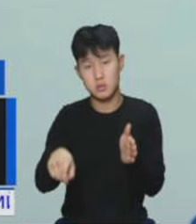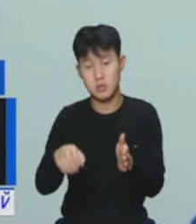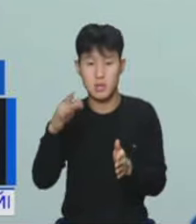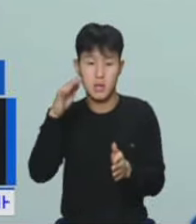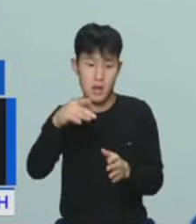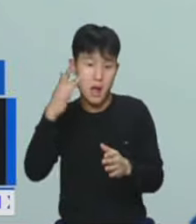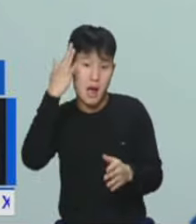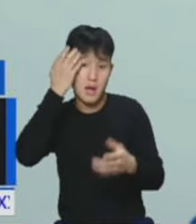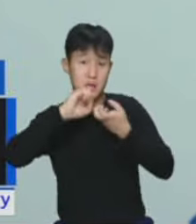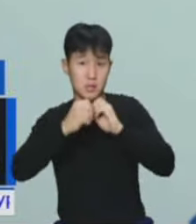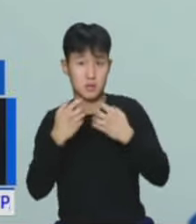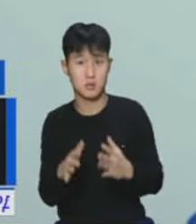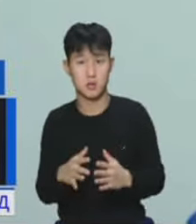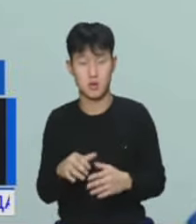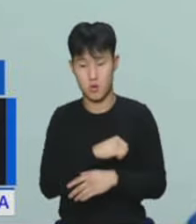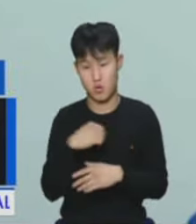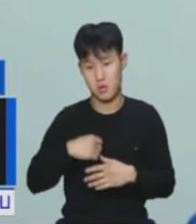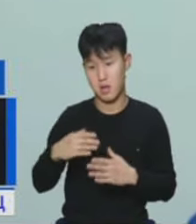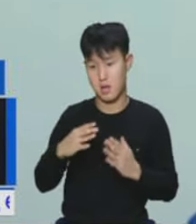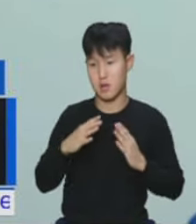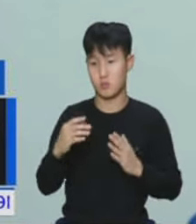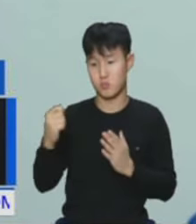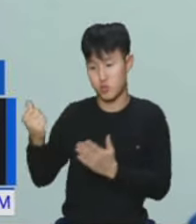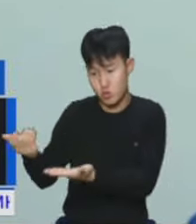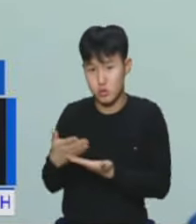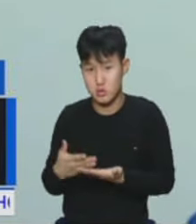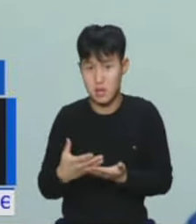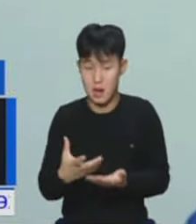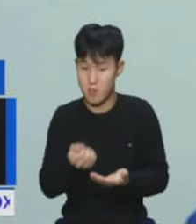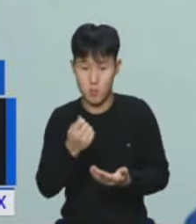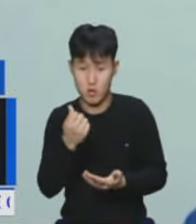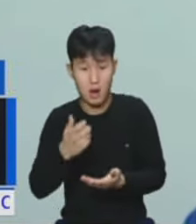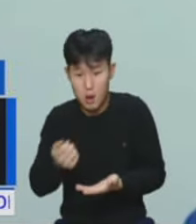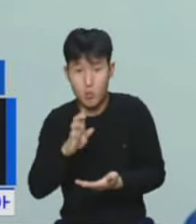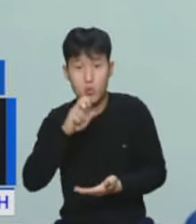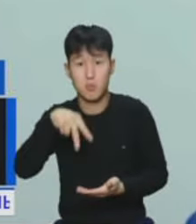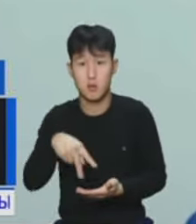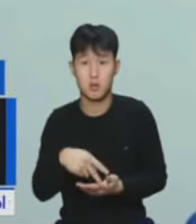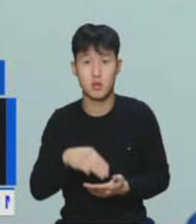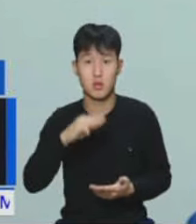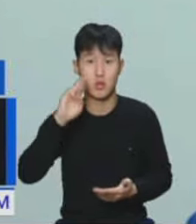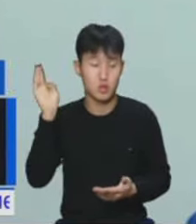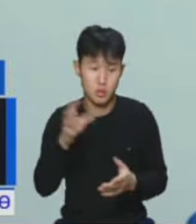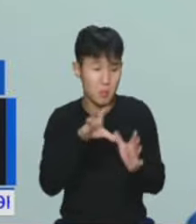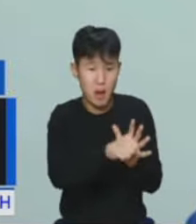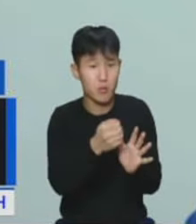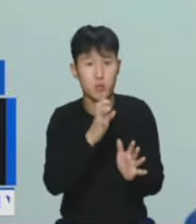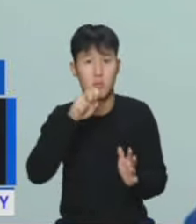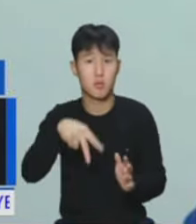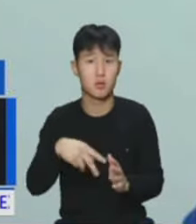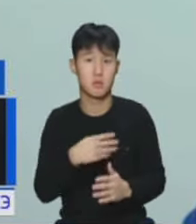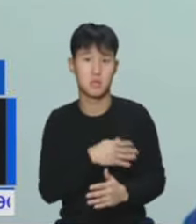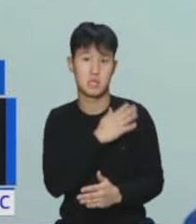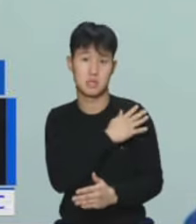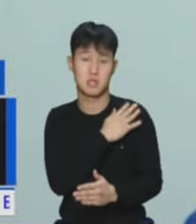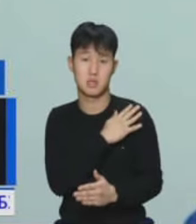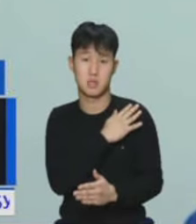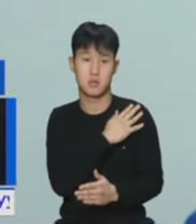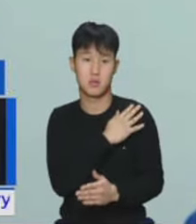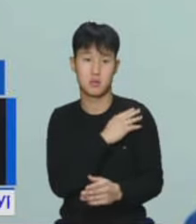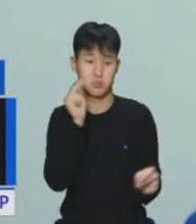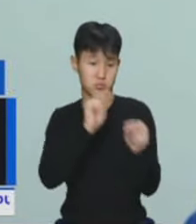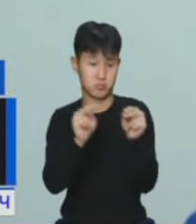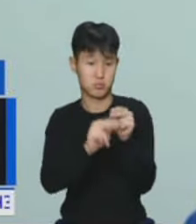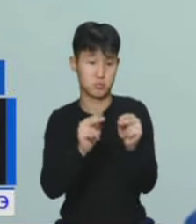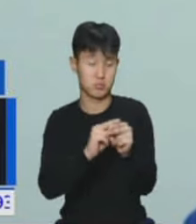авч энэ өөрт нь хандивлаад байгаа мөнгийг авахгүй бол тодруулахгүй бол би цагдаа шүүхтэн байтээ. Тэгээд